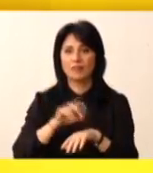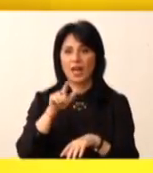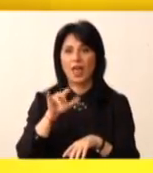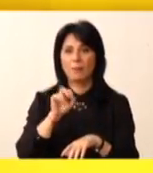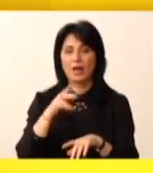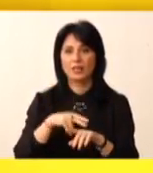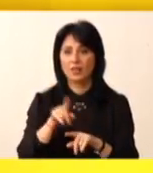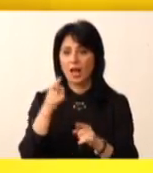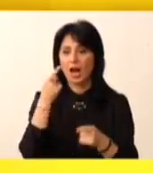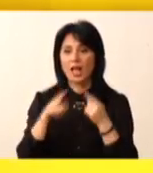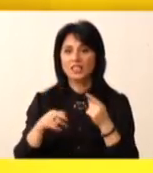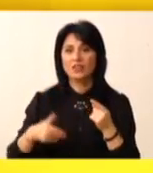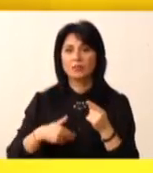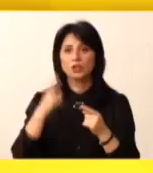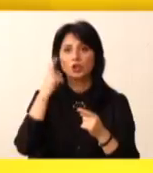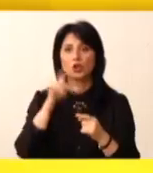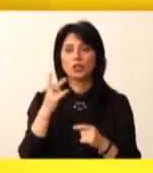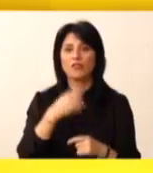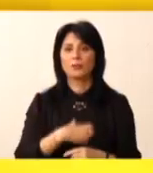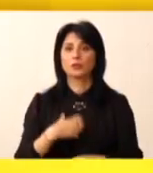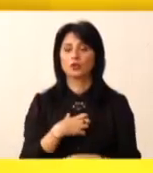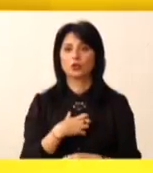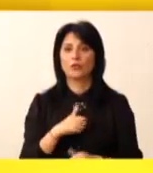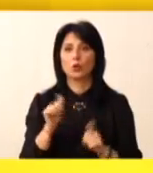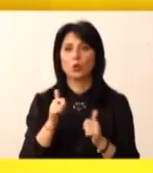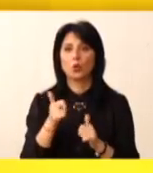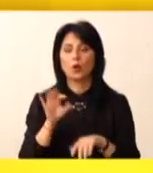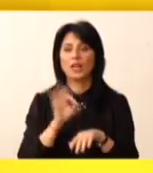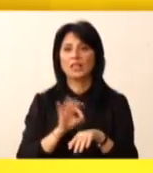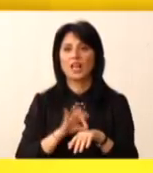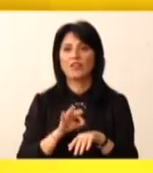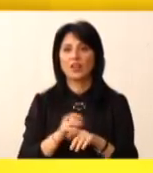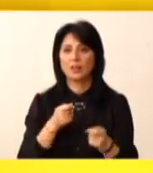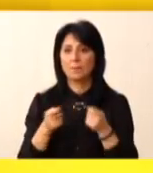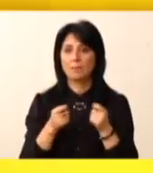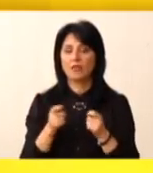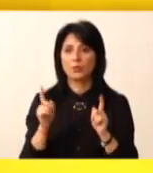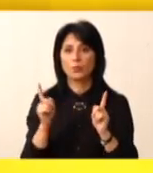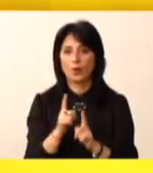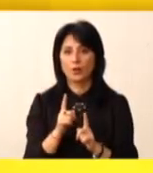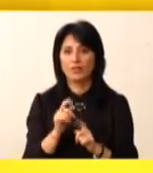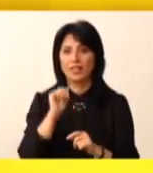და რატომ არის ამ განსხვავების ცოდნა ასე მნიშვნელოვანი, როგორი ამ დაავადებების მართვა. მოკლედ